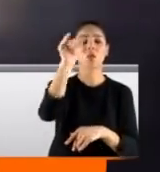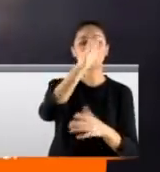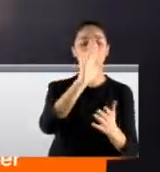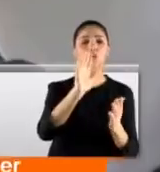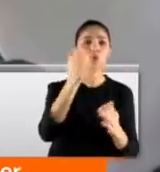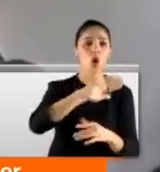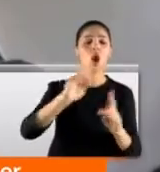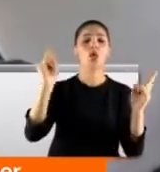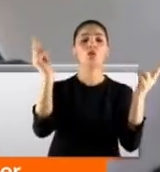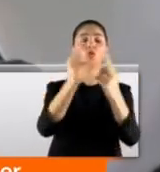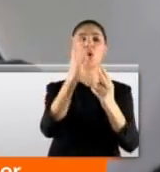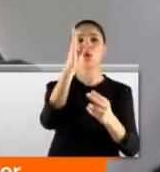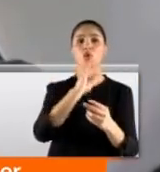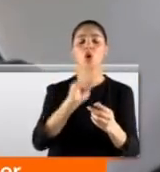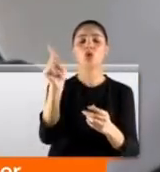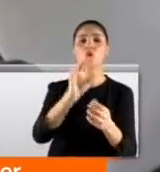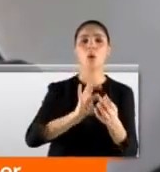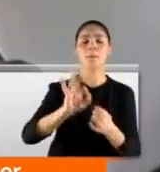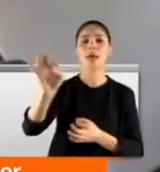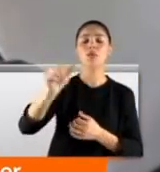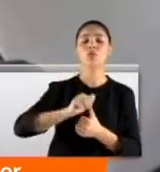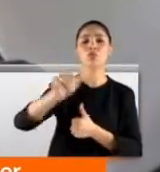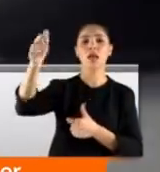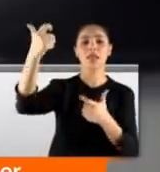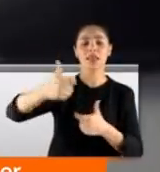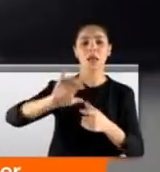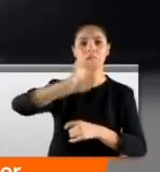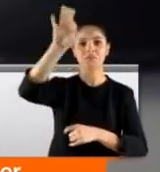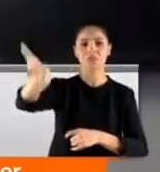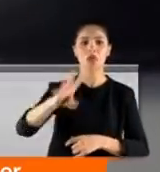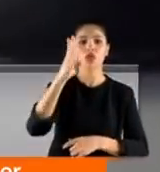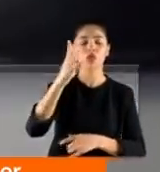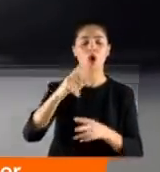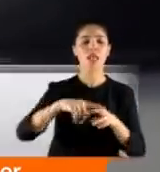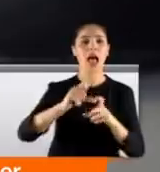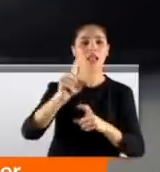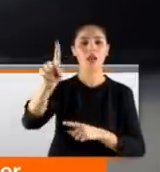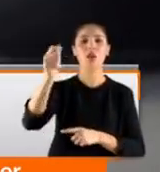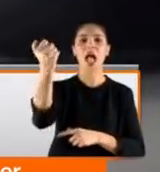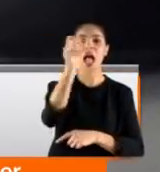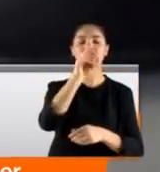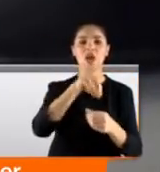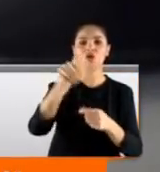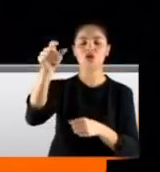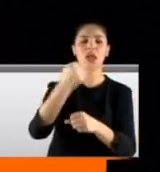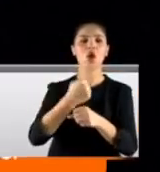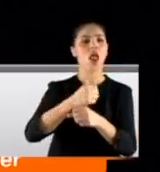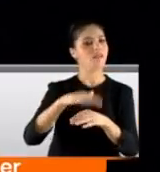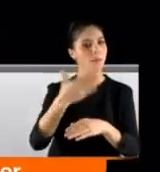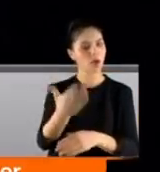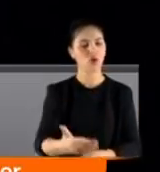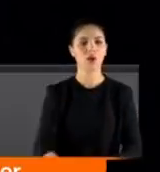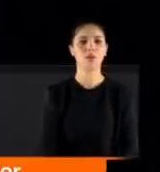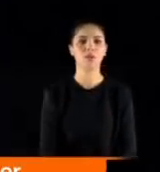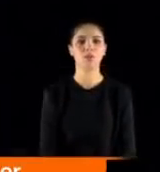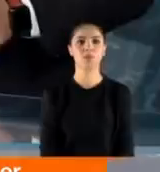410 kilometre uzaklıktaki istasyona ulaşması planlanıyor. 4 astronot istasyonda 6 ay boyunca görev yapacak.